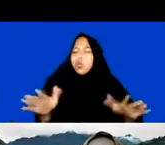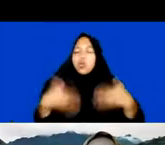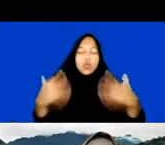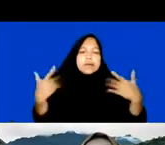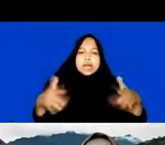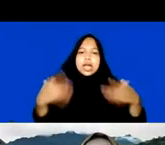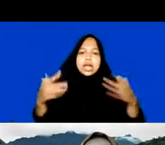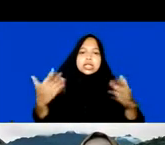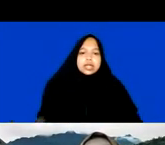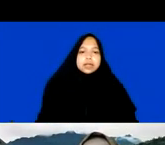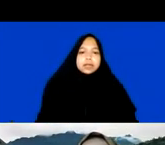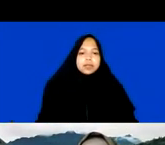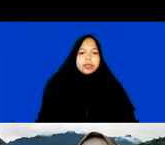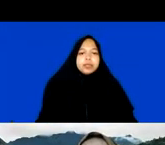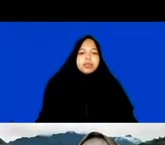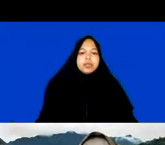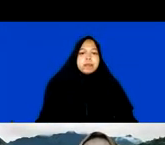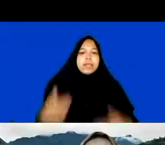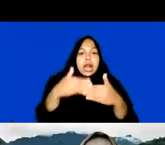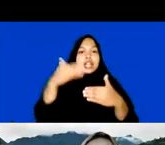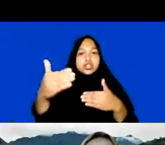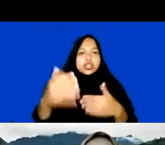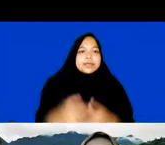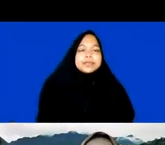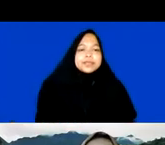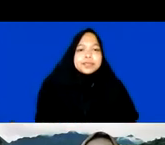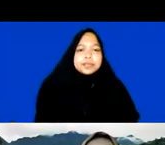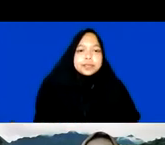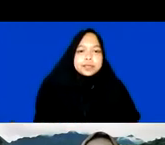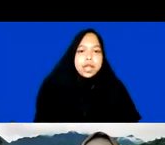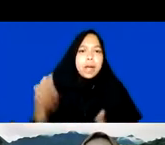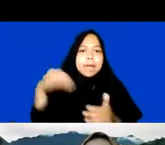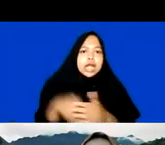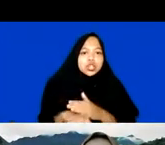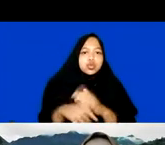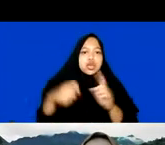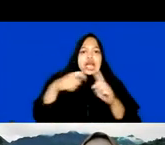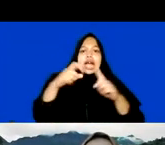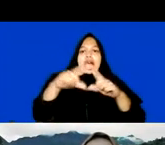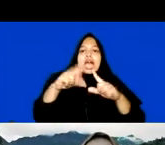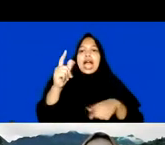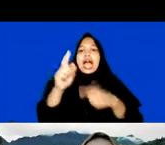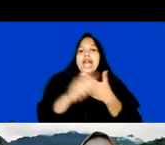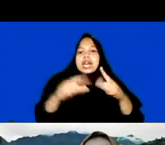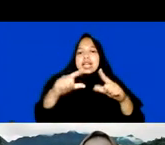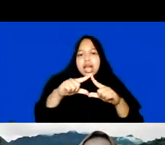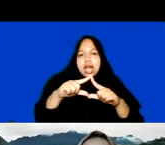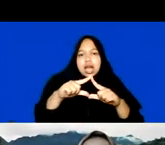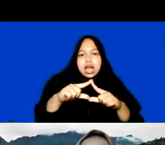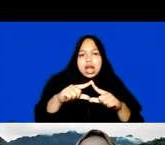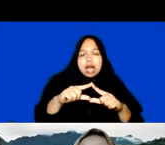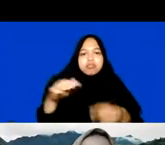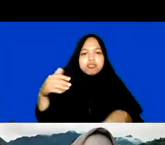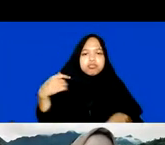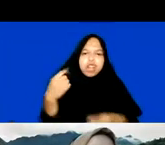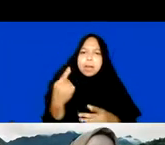ya. Kemudian kita lanjut lagi nih, masuk ke karya-karyanya Mas Kira ini yang sudah ada beberapa